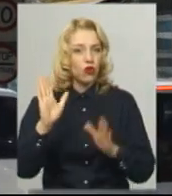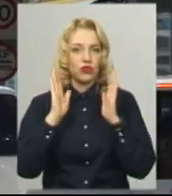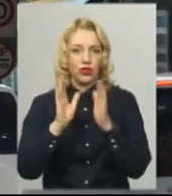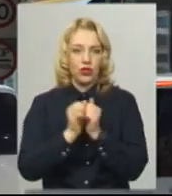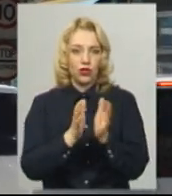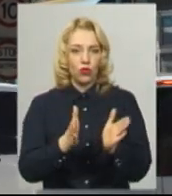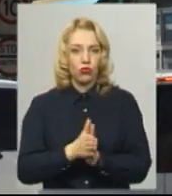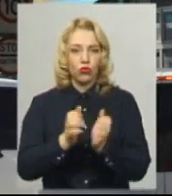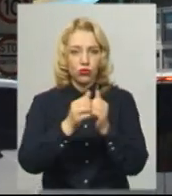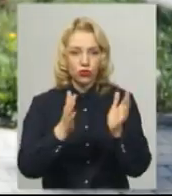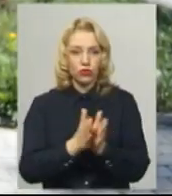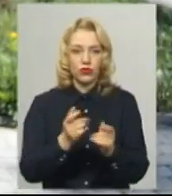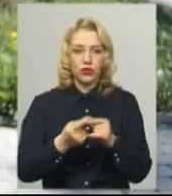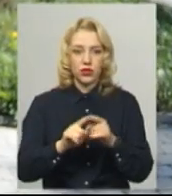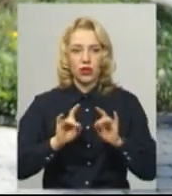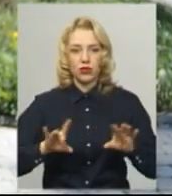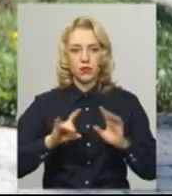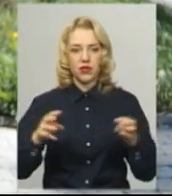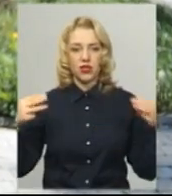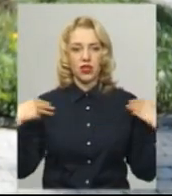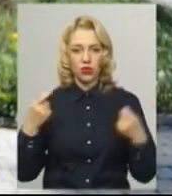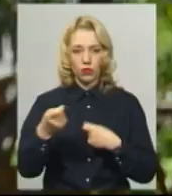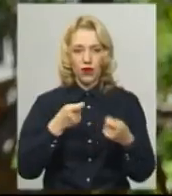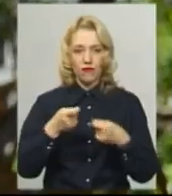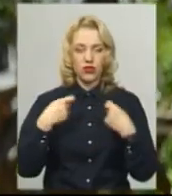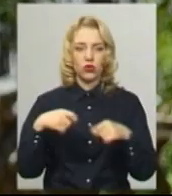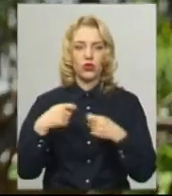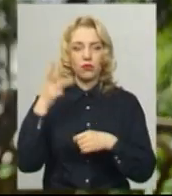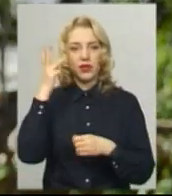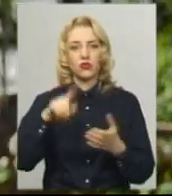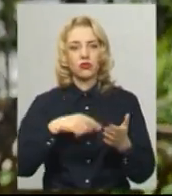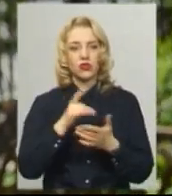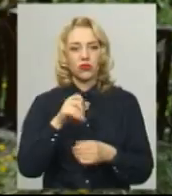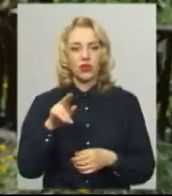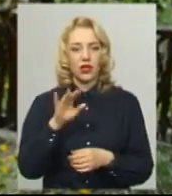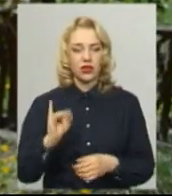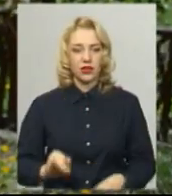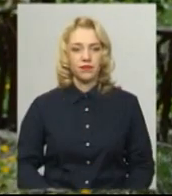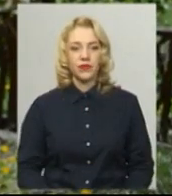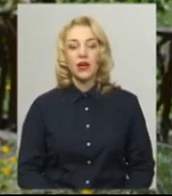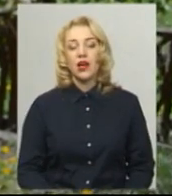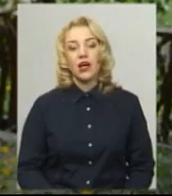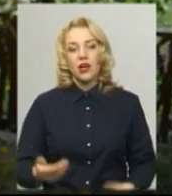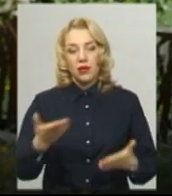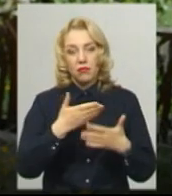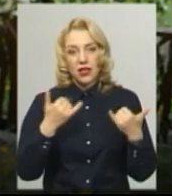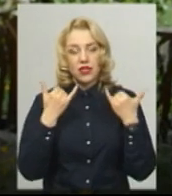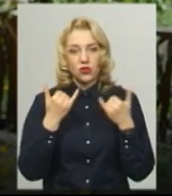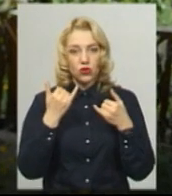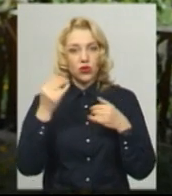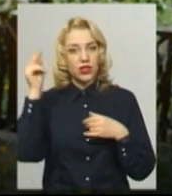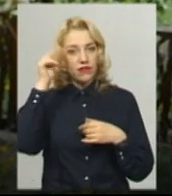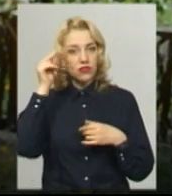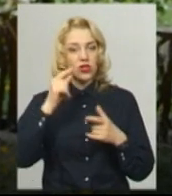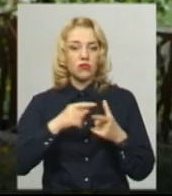торгівлю. Про це Суспільному сказала начальниця управління торгівлі Хмельницької міської ради Руслана Сідлецька. Ми на сьогодні вивчаємо, чи всі наші